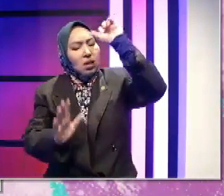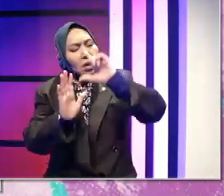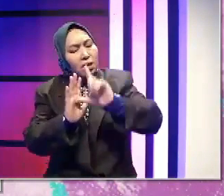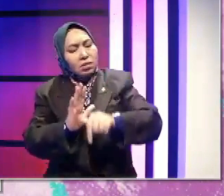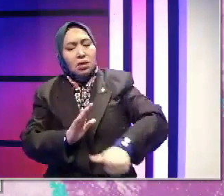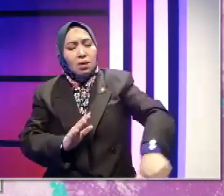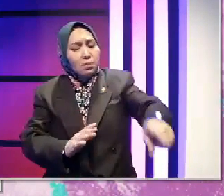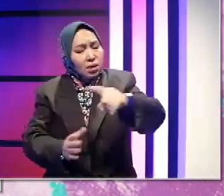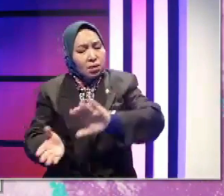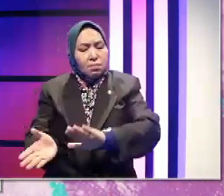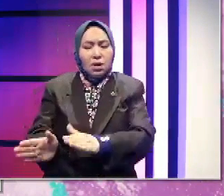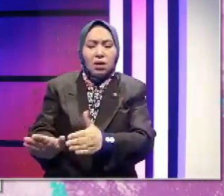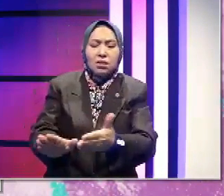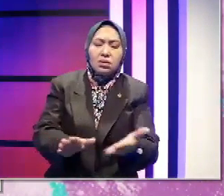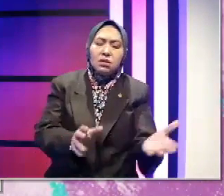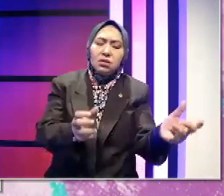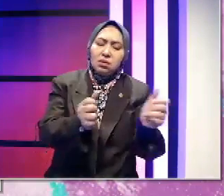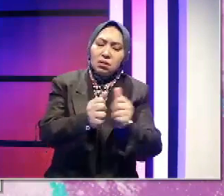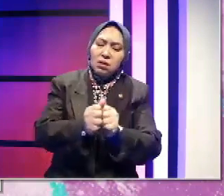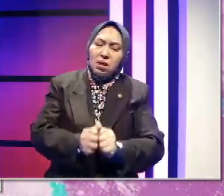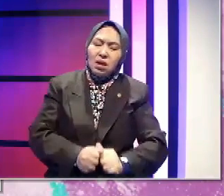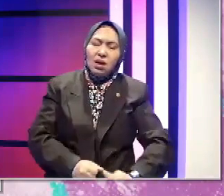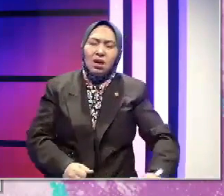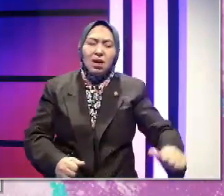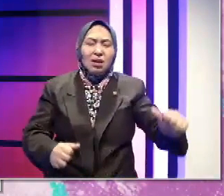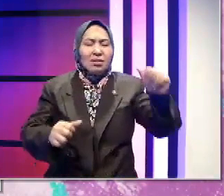سبيل الله ثم